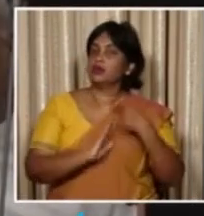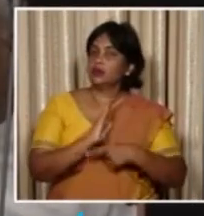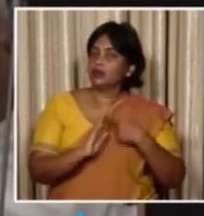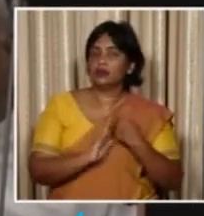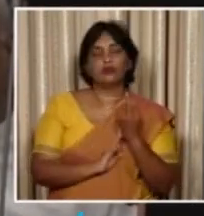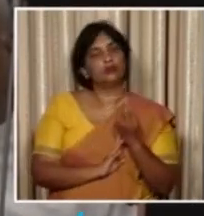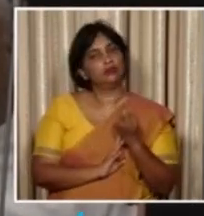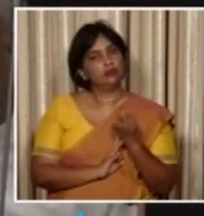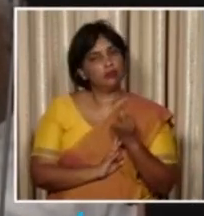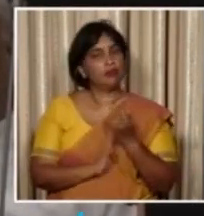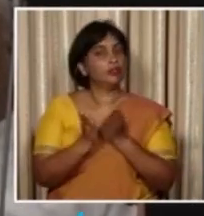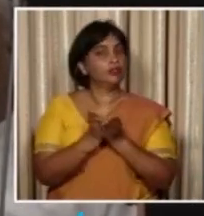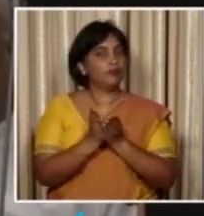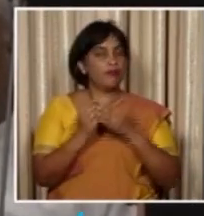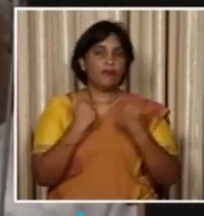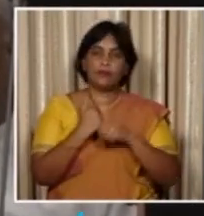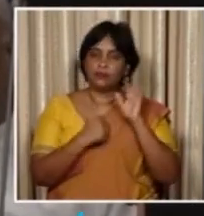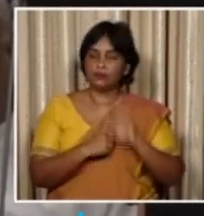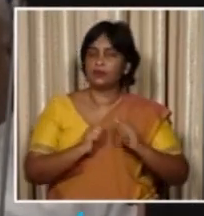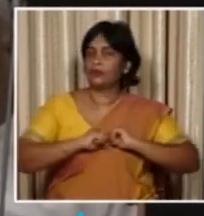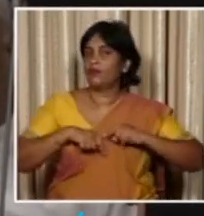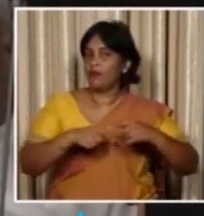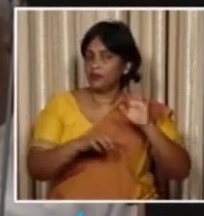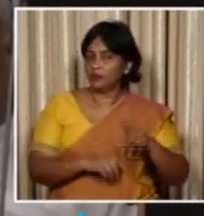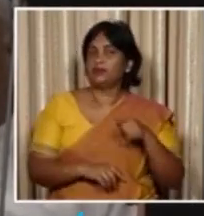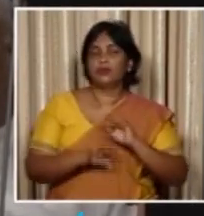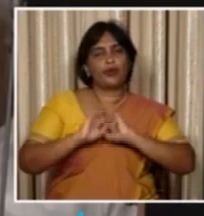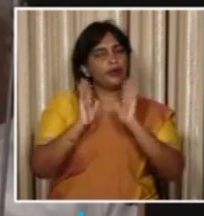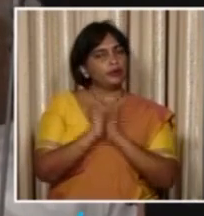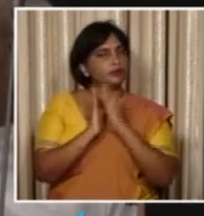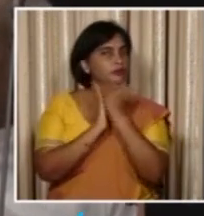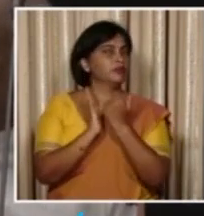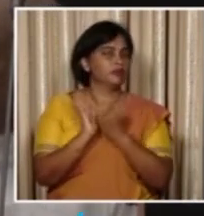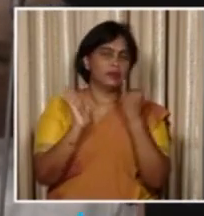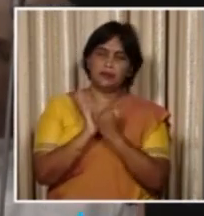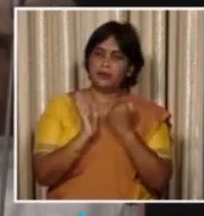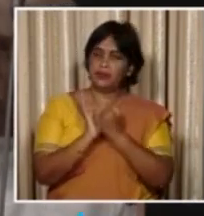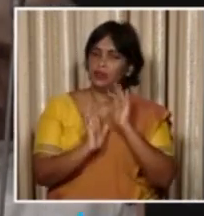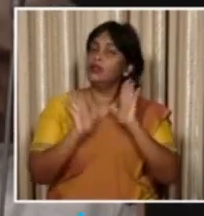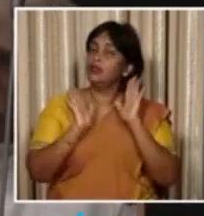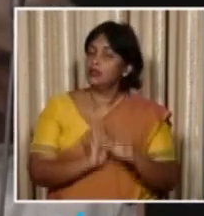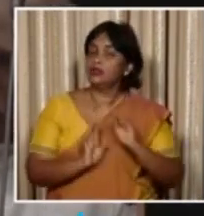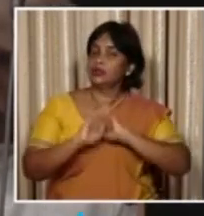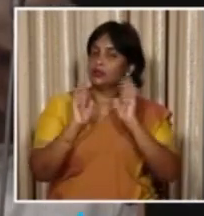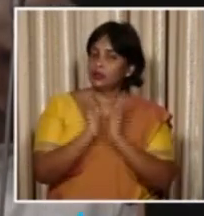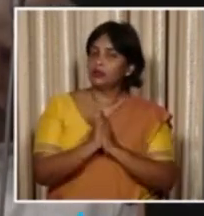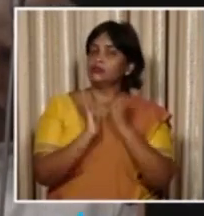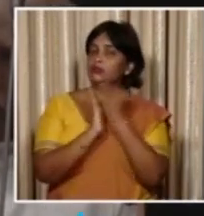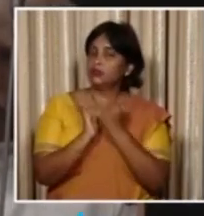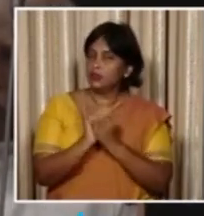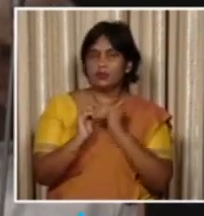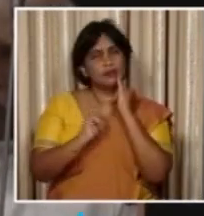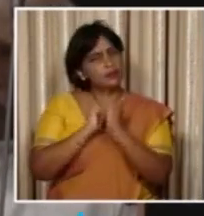ಆರ್ಥಿಕ ವಿನಯ ಸಕೀಮ ಸಂದ ಅನುಗಮನೆ ಕಲ ಹೆಮ ಪಿಯವರಾತ್ಮ ವಿವೇಚನೆ ಕಲ ನಮು ತೇಸಿಯಲು ವಿವೇಚನ